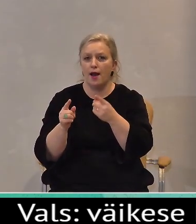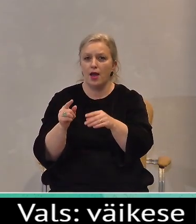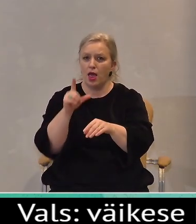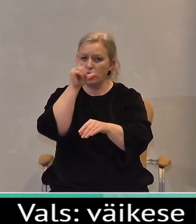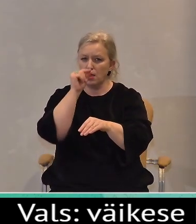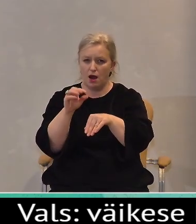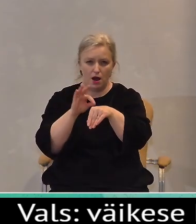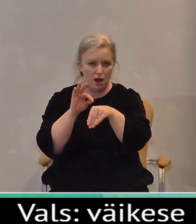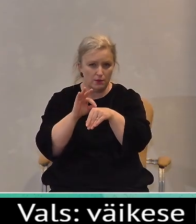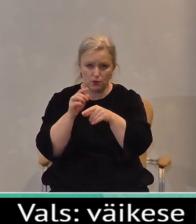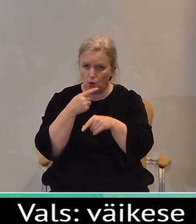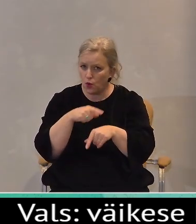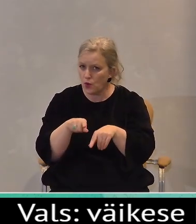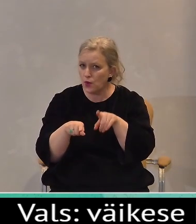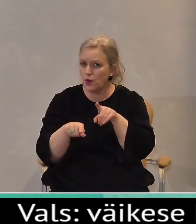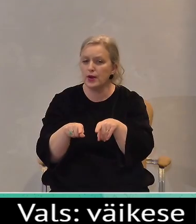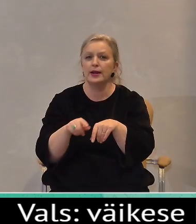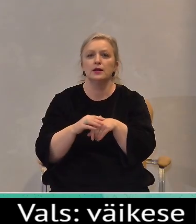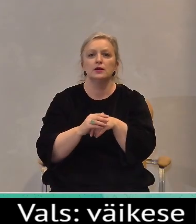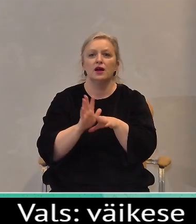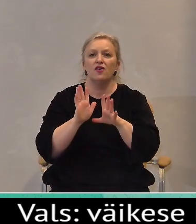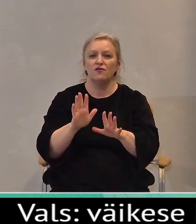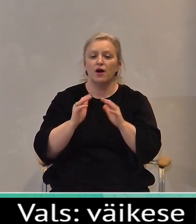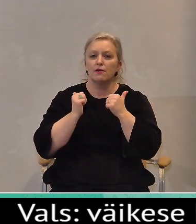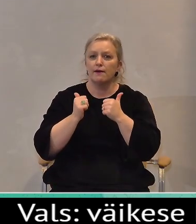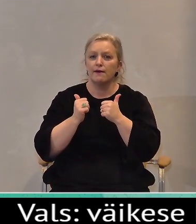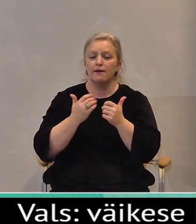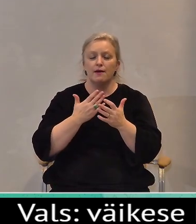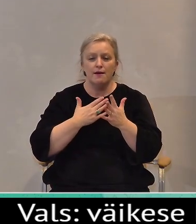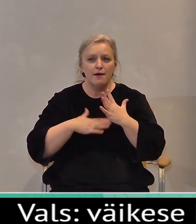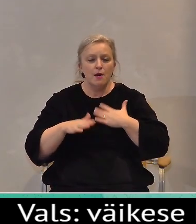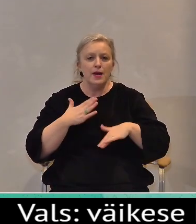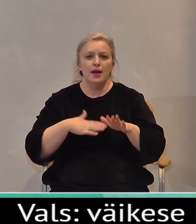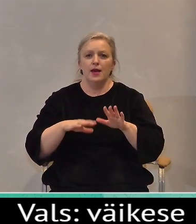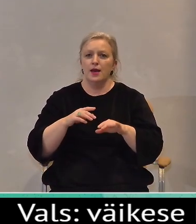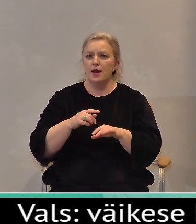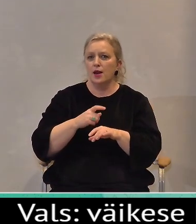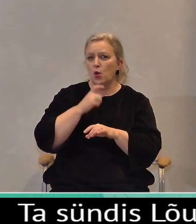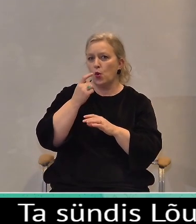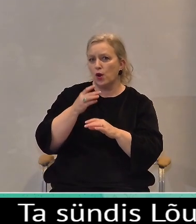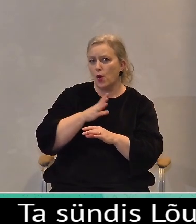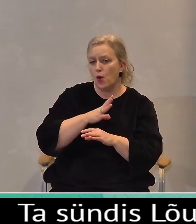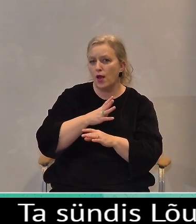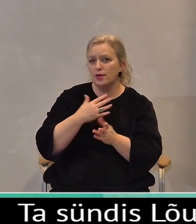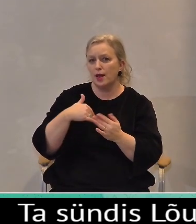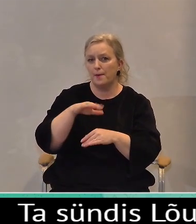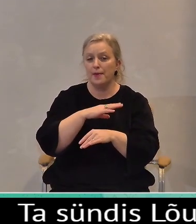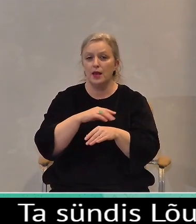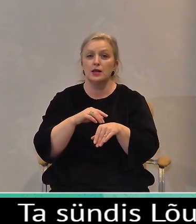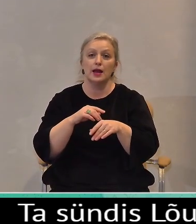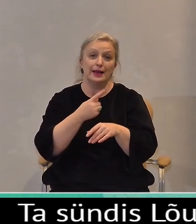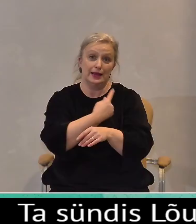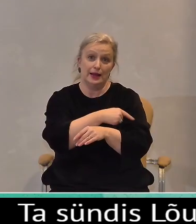epidermolüüsile ja on väga hea meel ja uhke öelda, et meie kliinilise